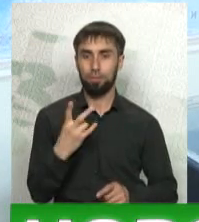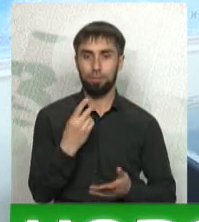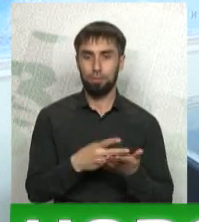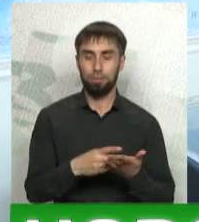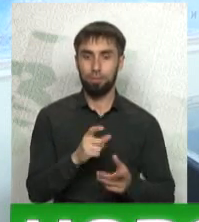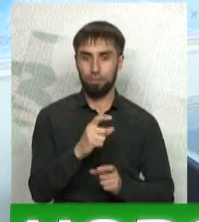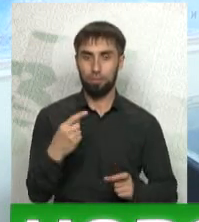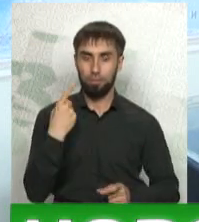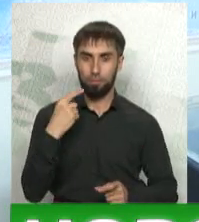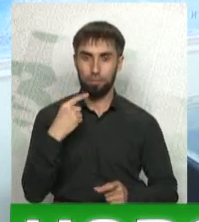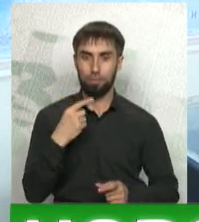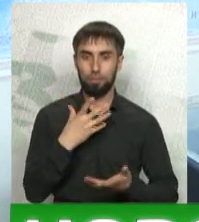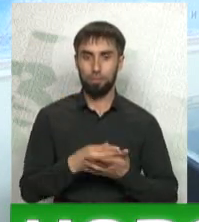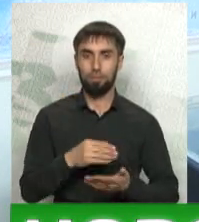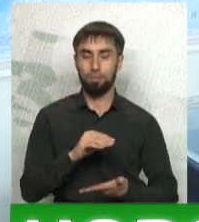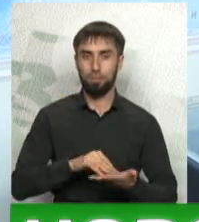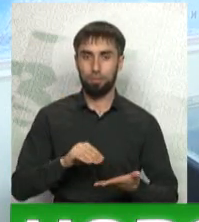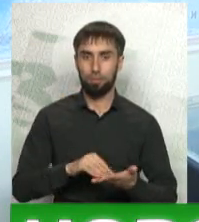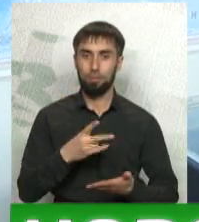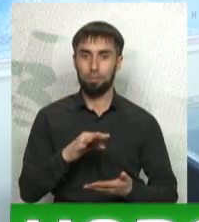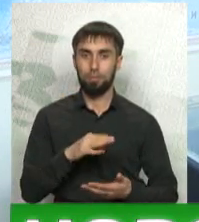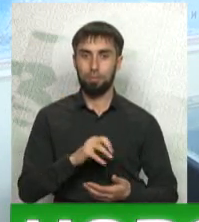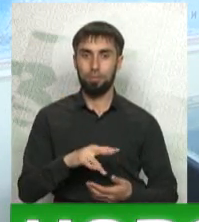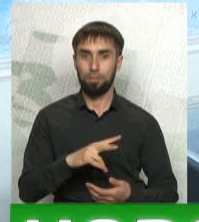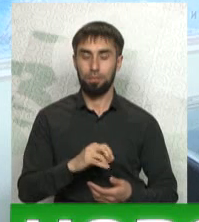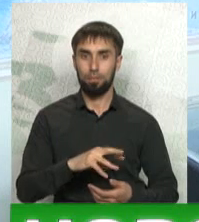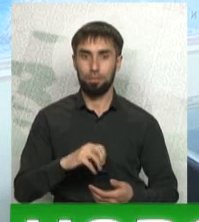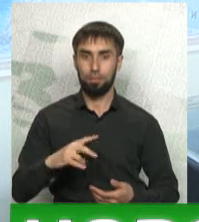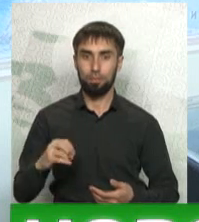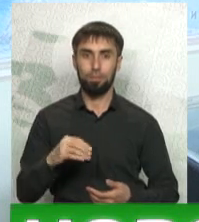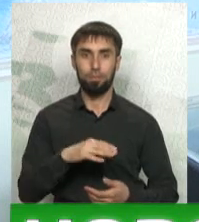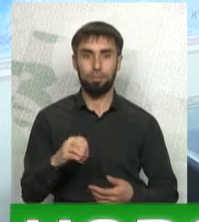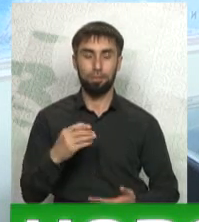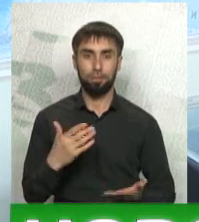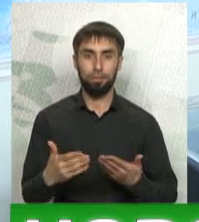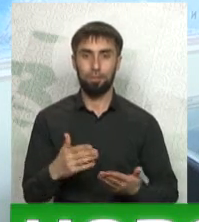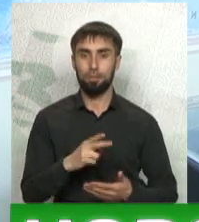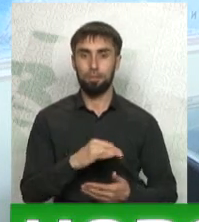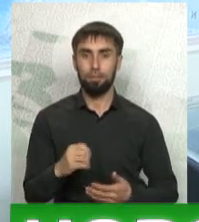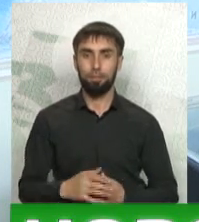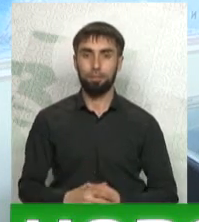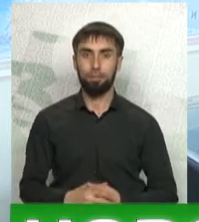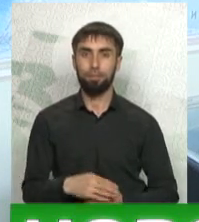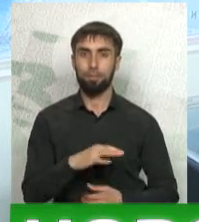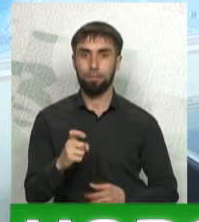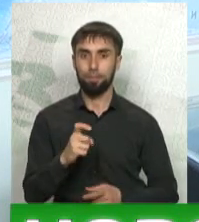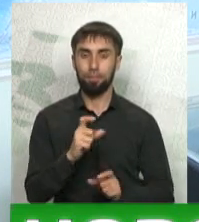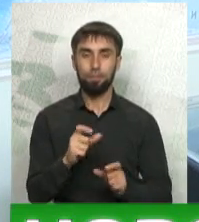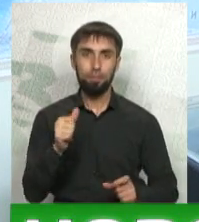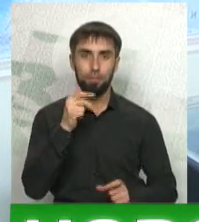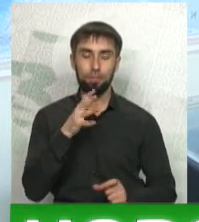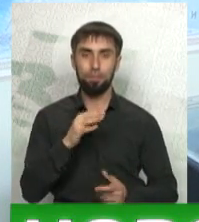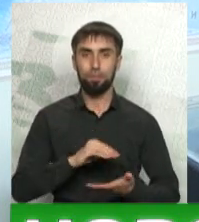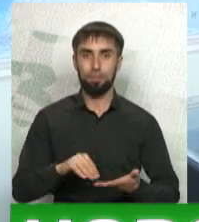люди стесняются своего творчества но тем ни менее те если даже тех людей которые